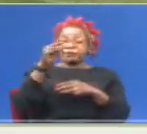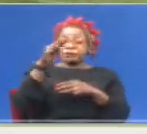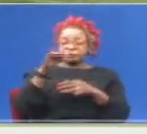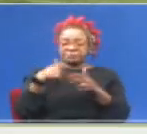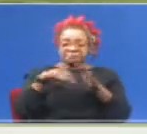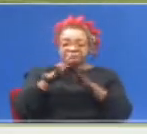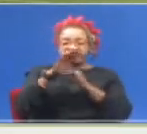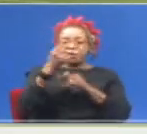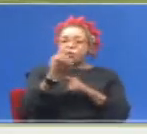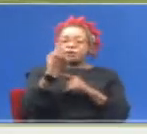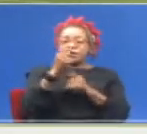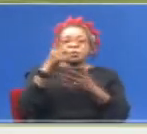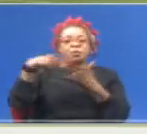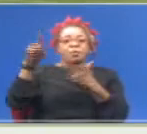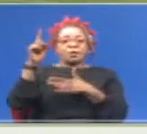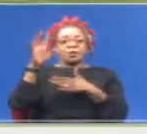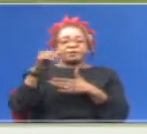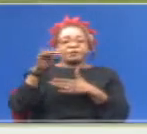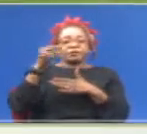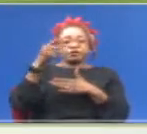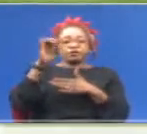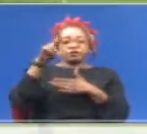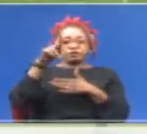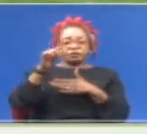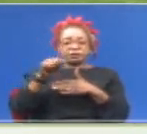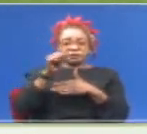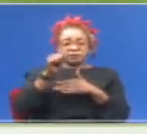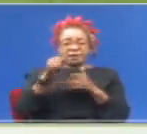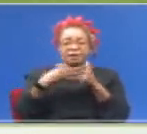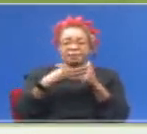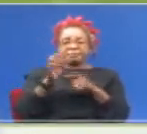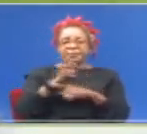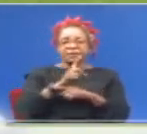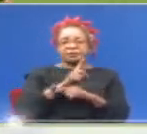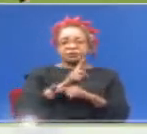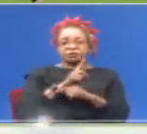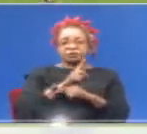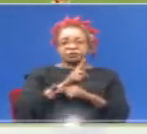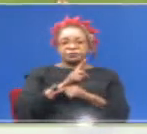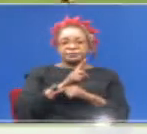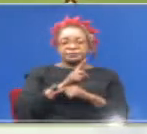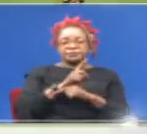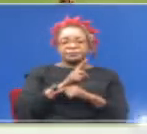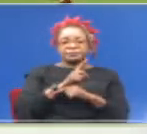bao la pekee la ushindi la Sharks kunako dakika ya 8.